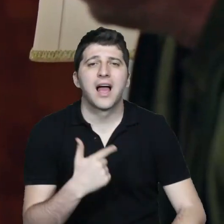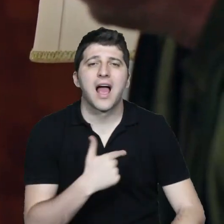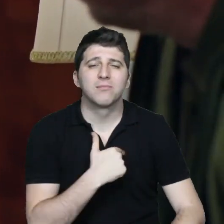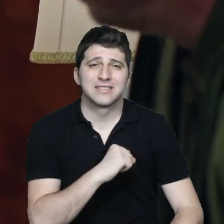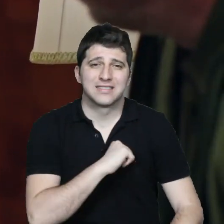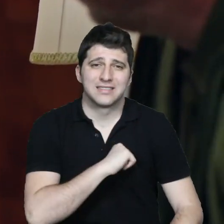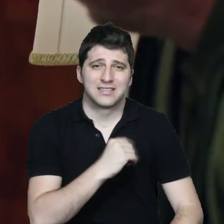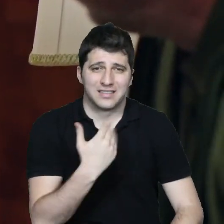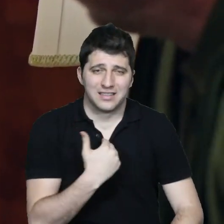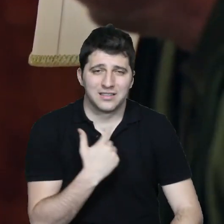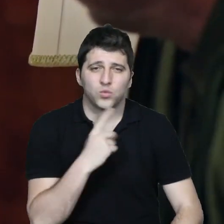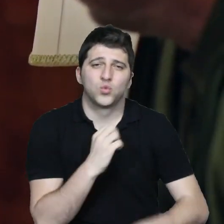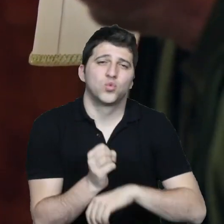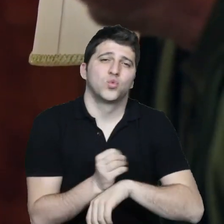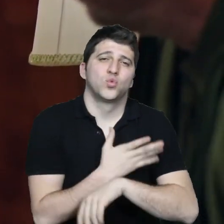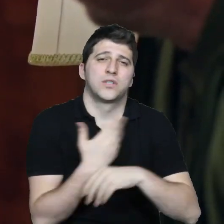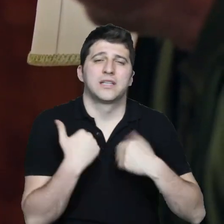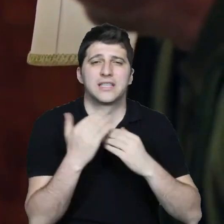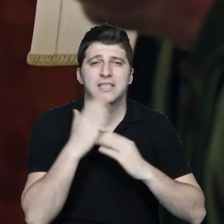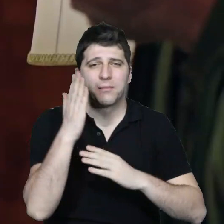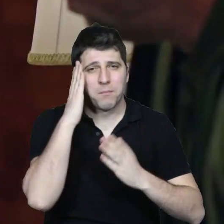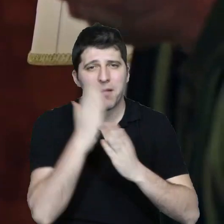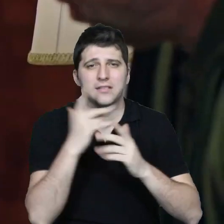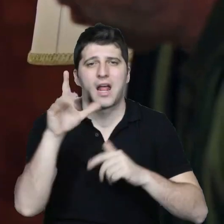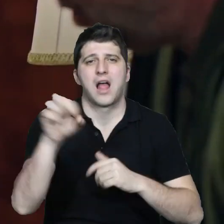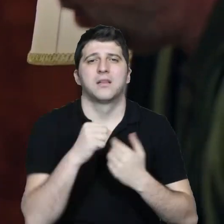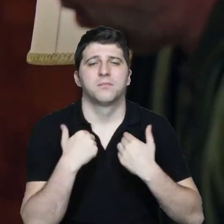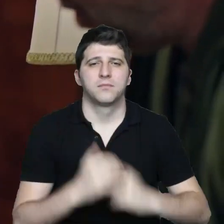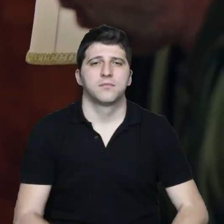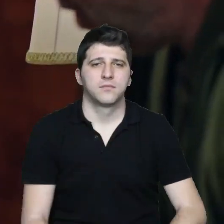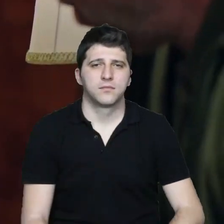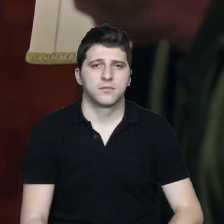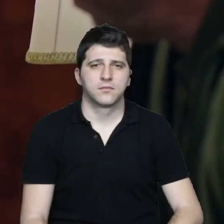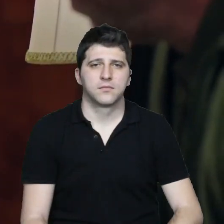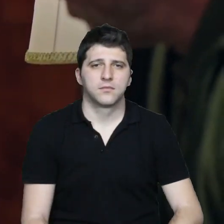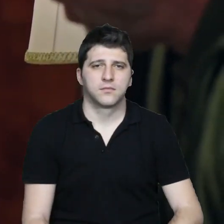teklediği zaman bir an duygusallığa kapıldım. Gittim bir mezar yeri satın aldım.